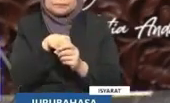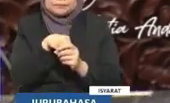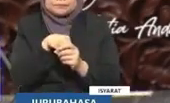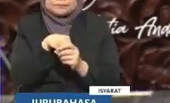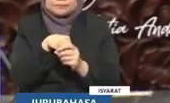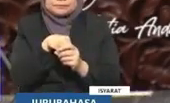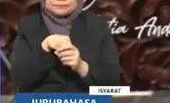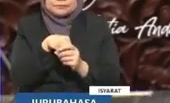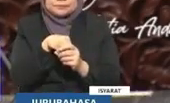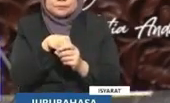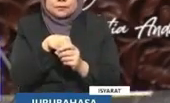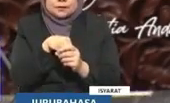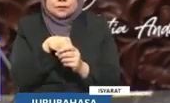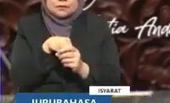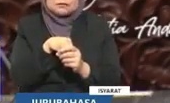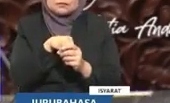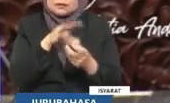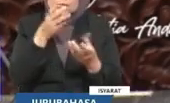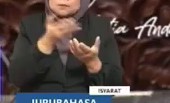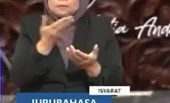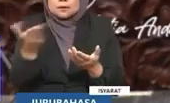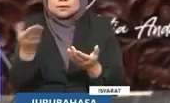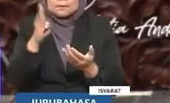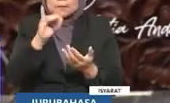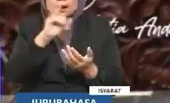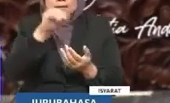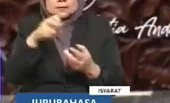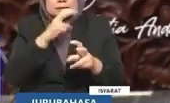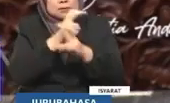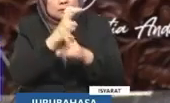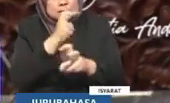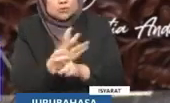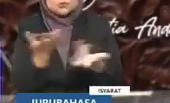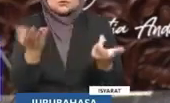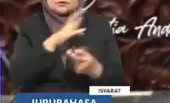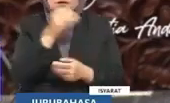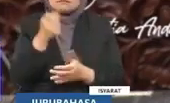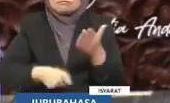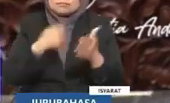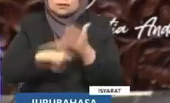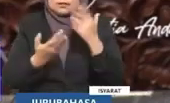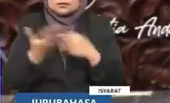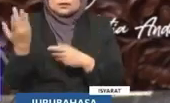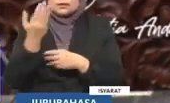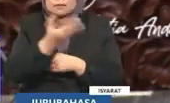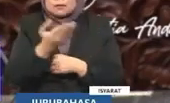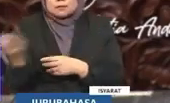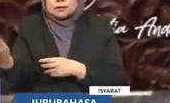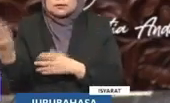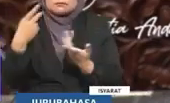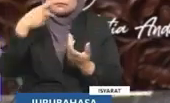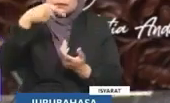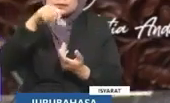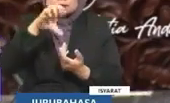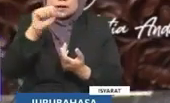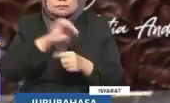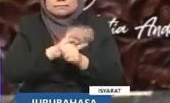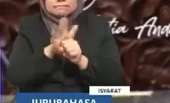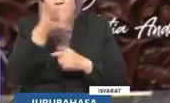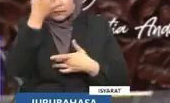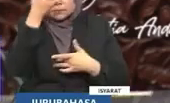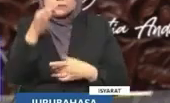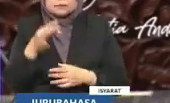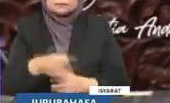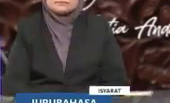ke input pertanian bajaj racun selain ke kenaikan cost logistik pasca pendek